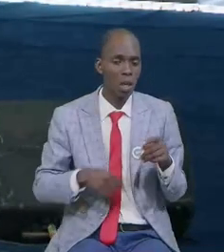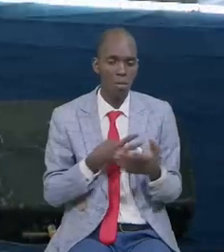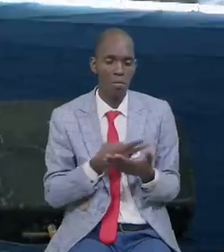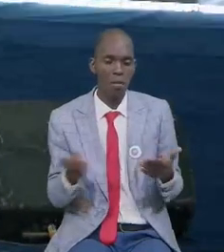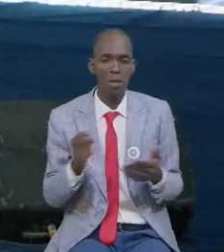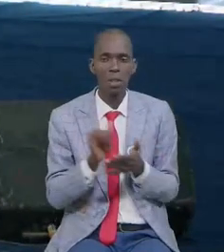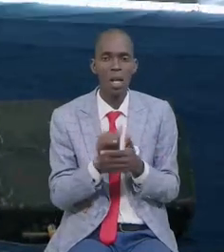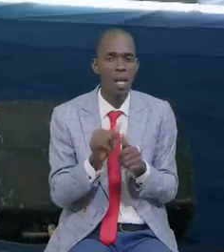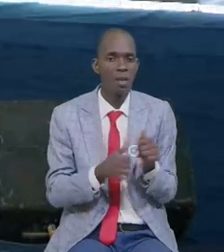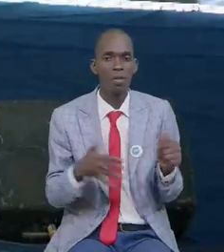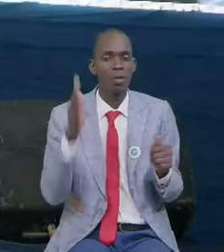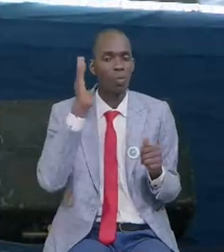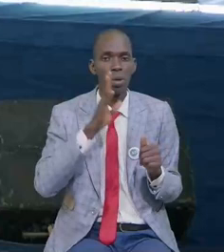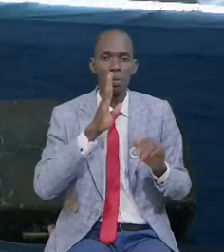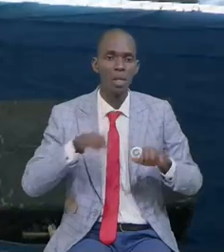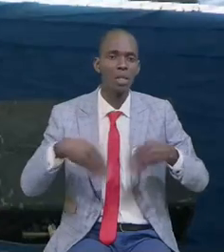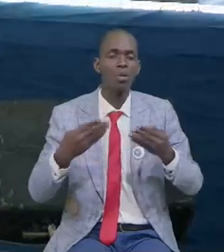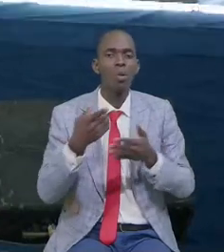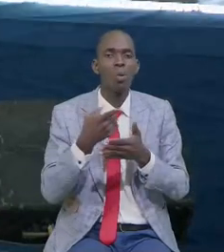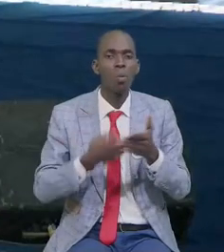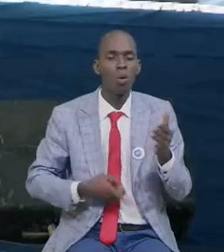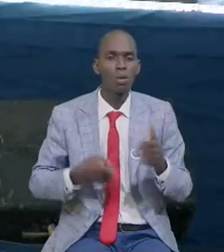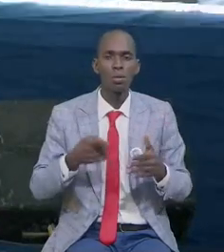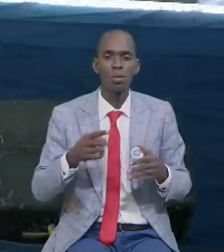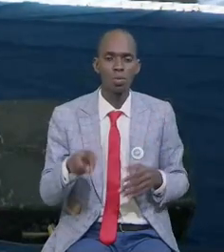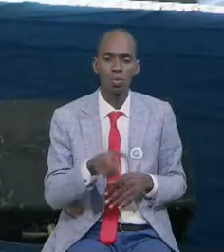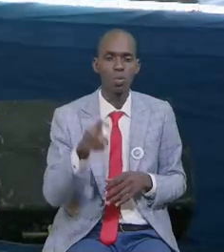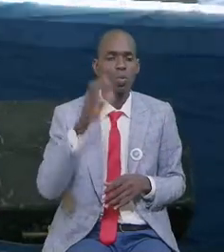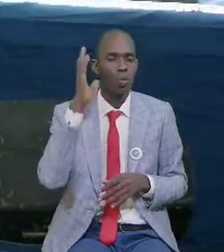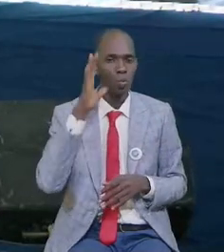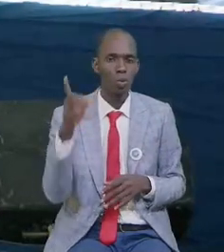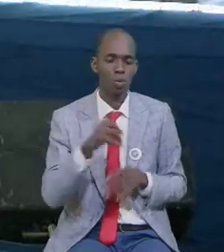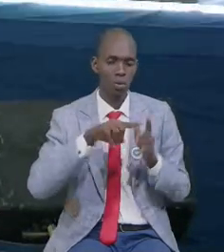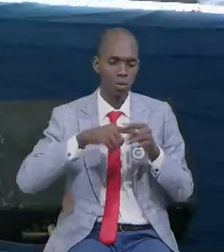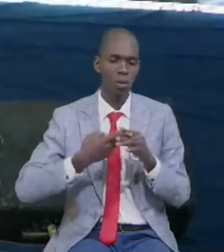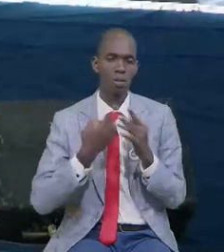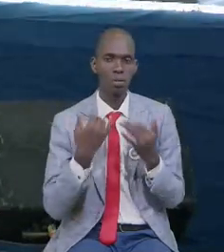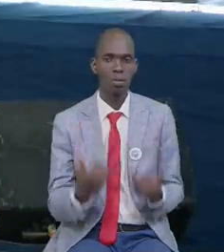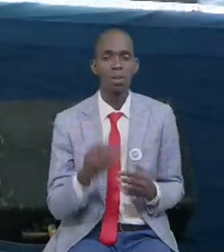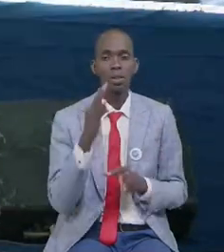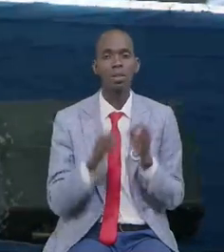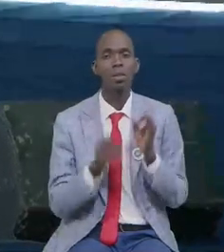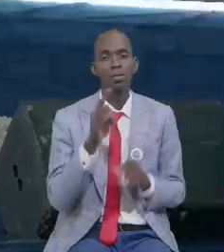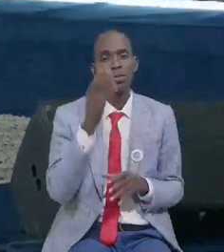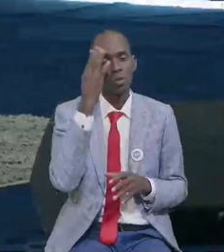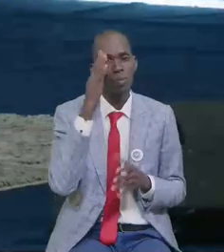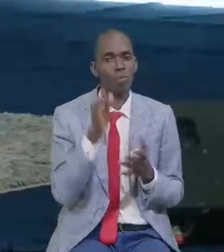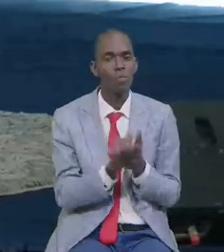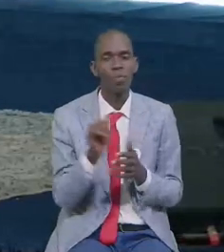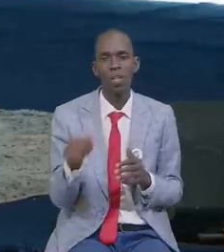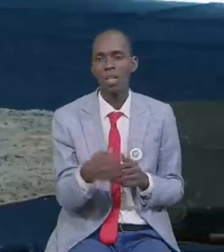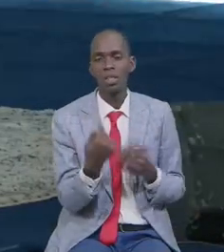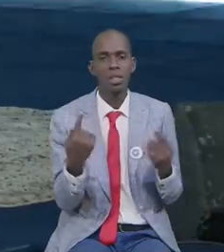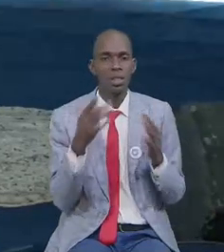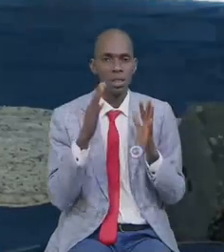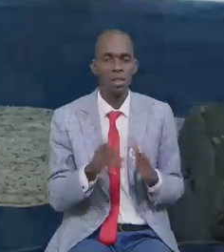échouer, que tout te sera donné, quel voyage allais-tu entreprendre aujourd'hui? Si tu savais que tout pécheur à qui